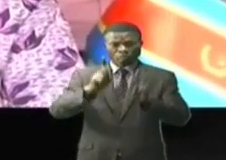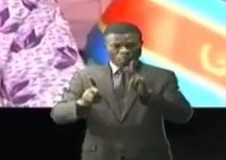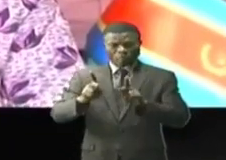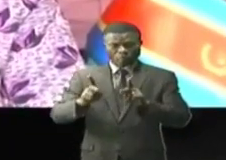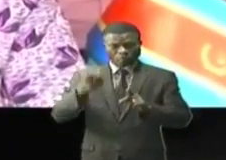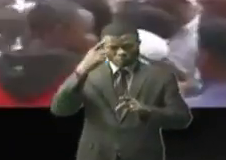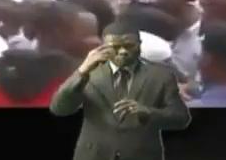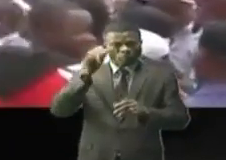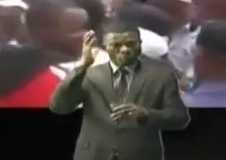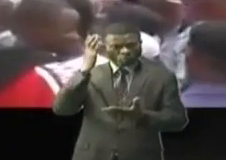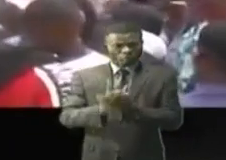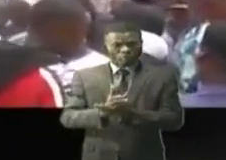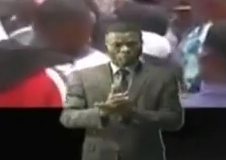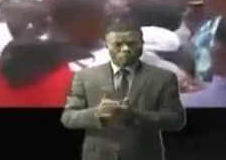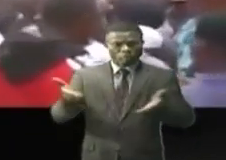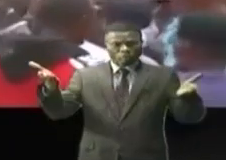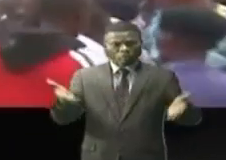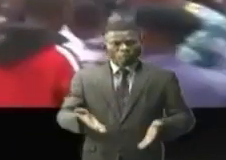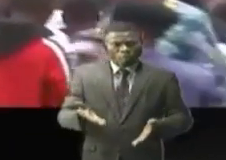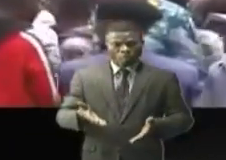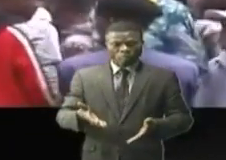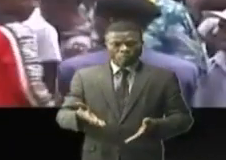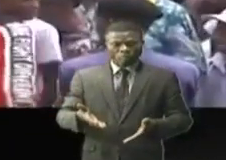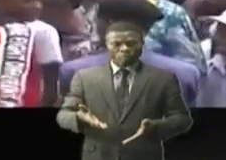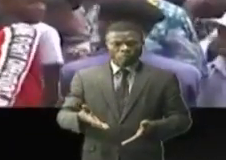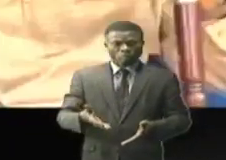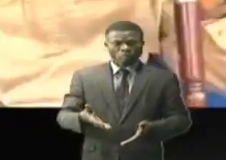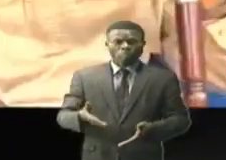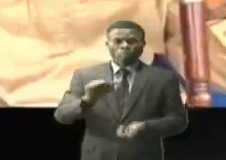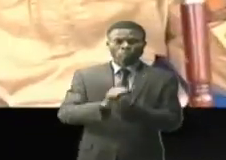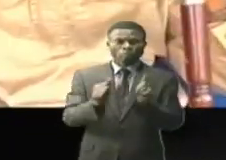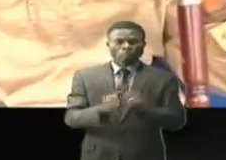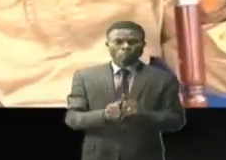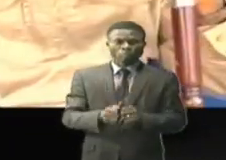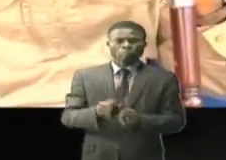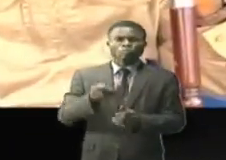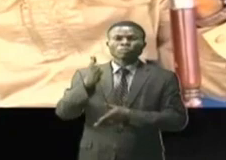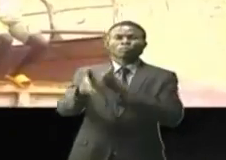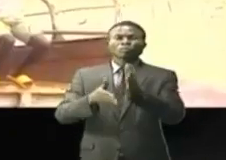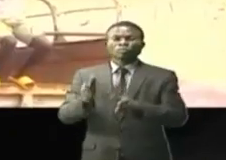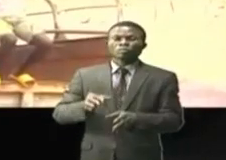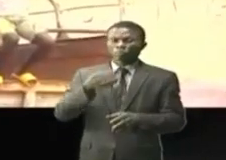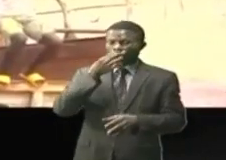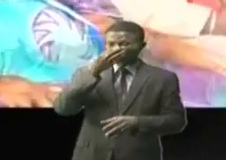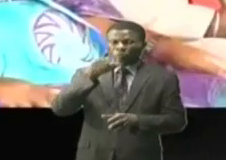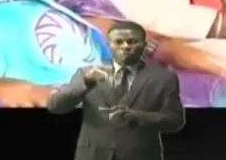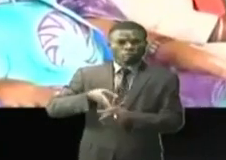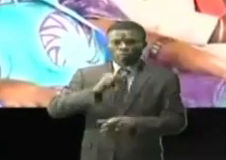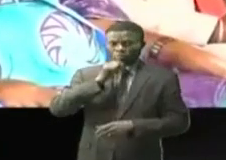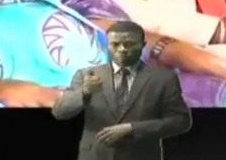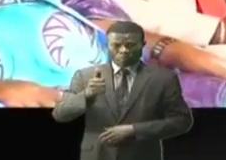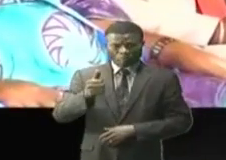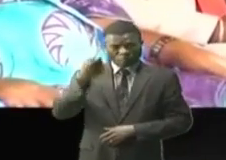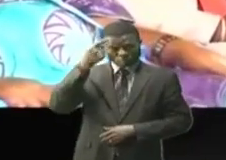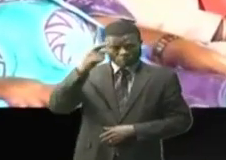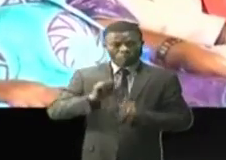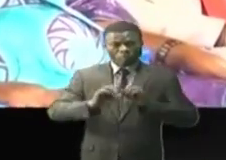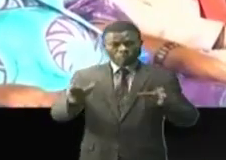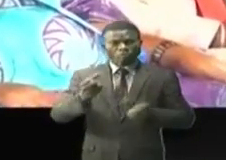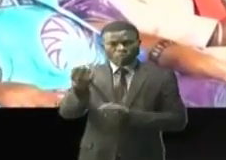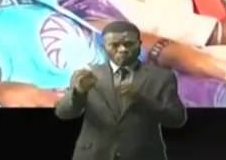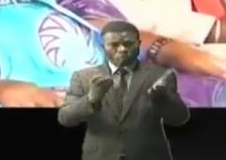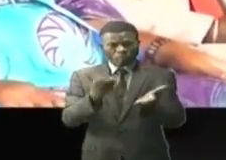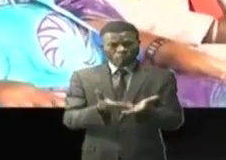pour éviter la présence des marchés occasionnels de carburants et lubrifiants. C'est à ces mots que je